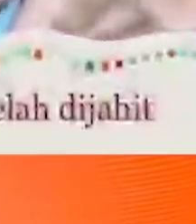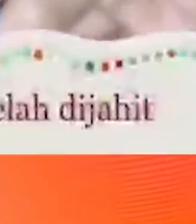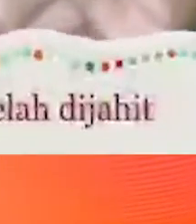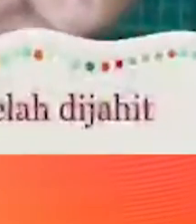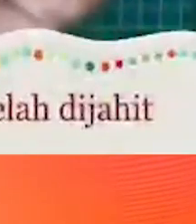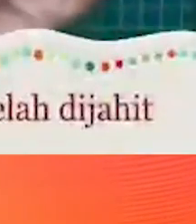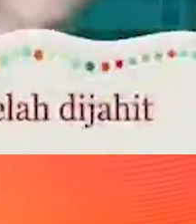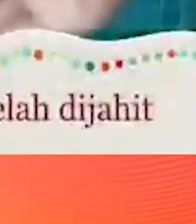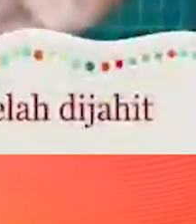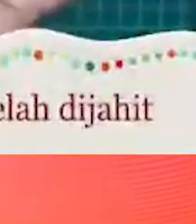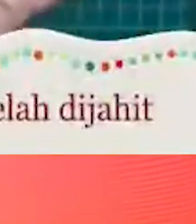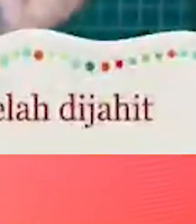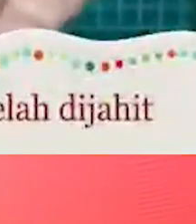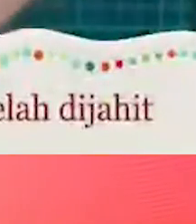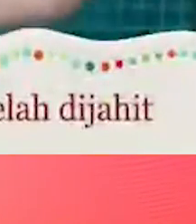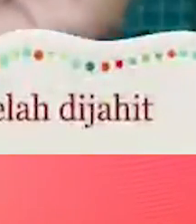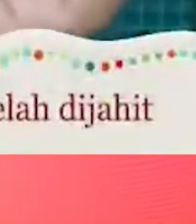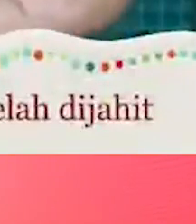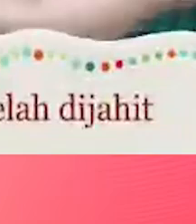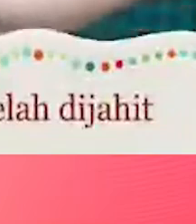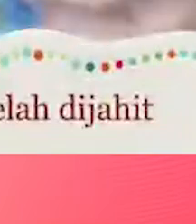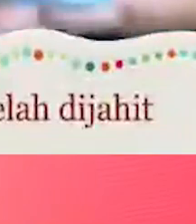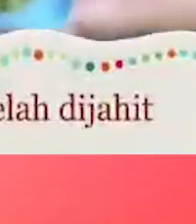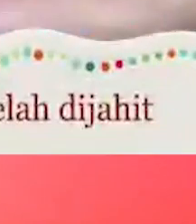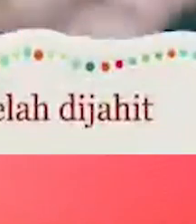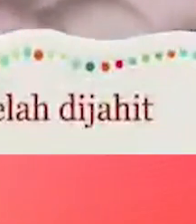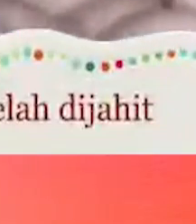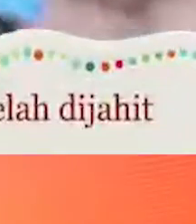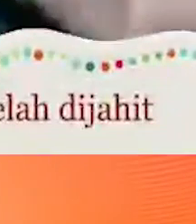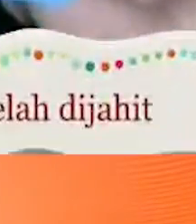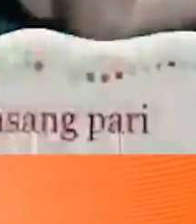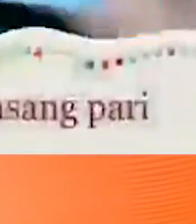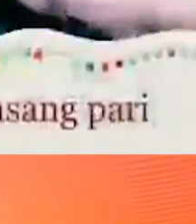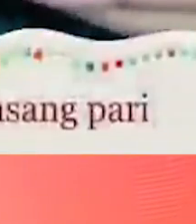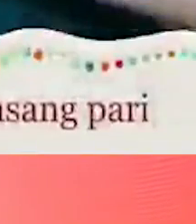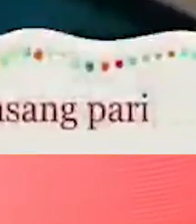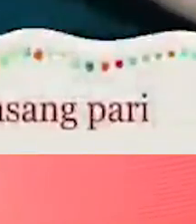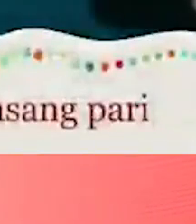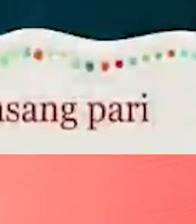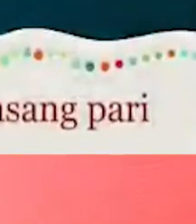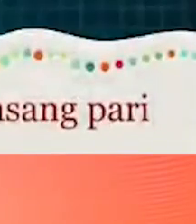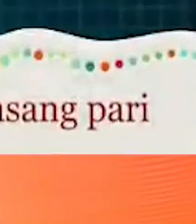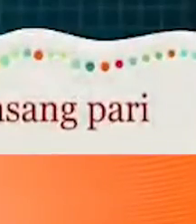Masukkan kacang hijau ke dalam kain yang telah dijahit.